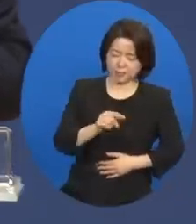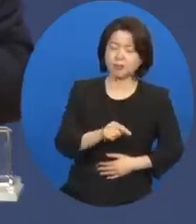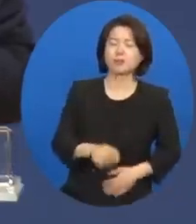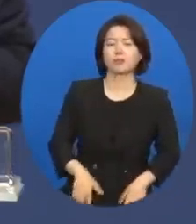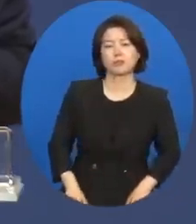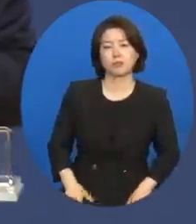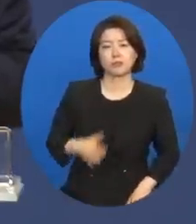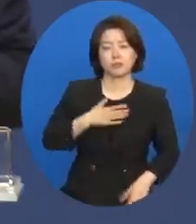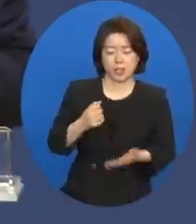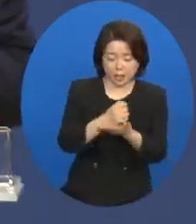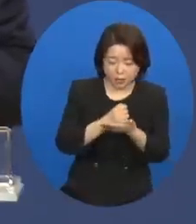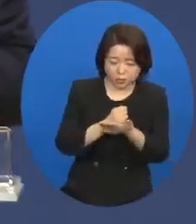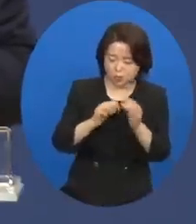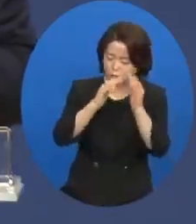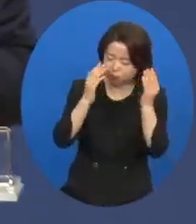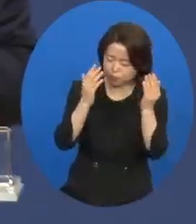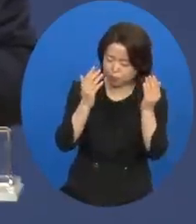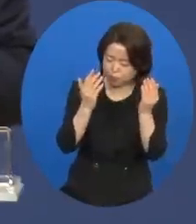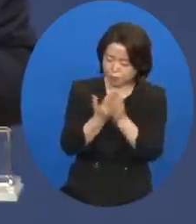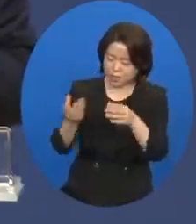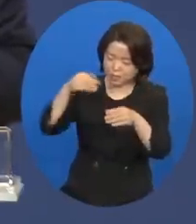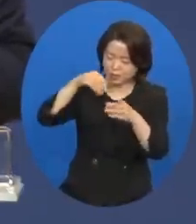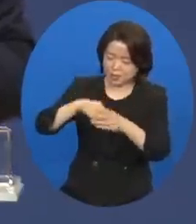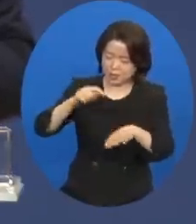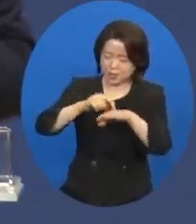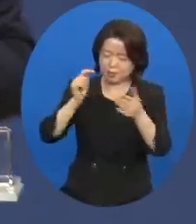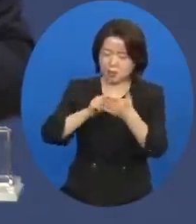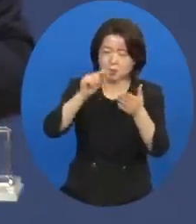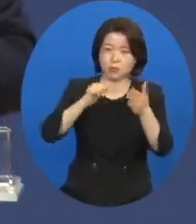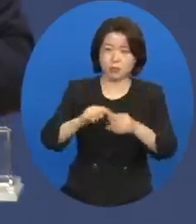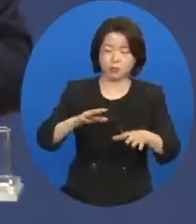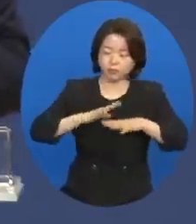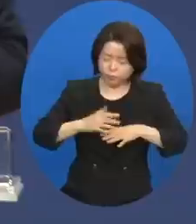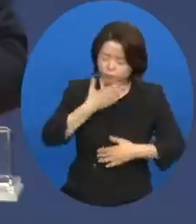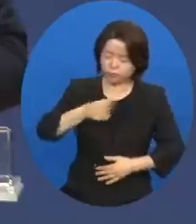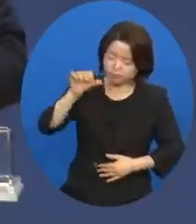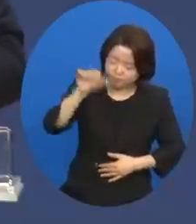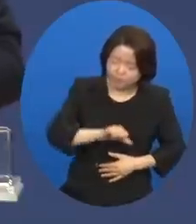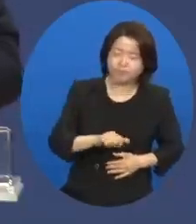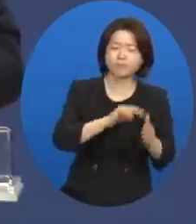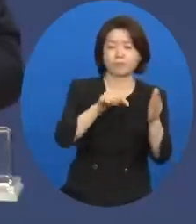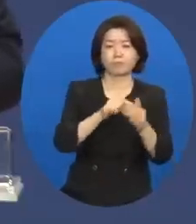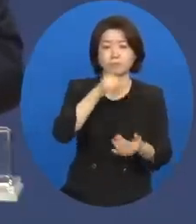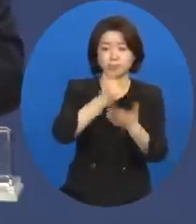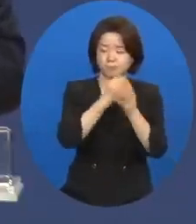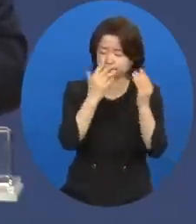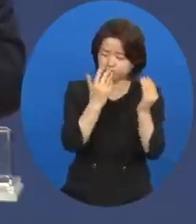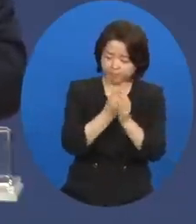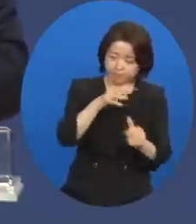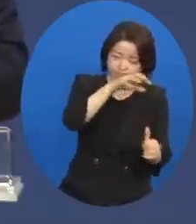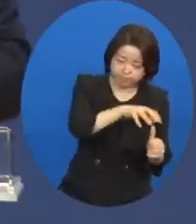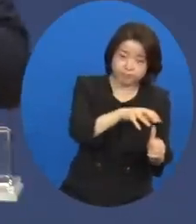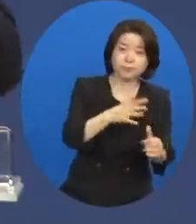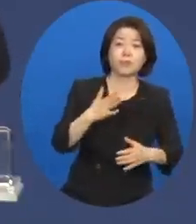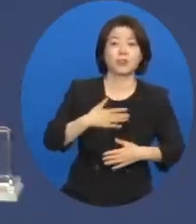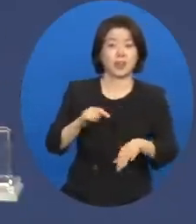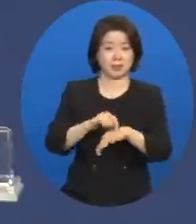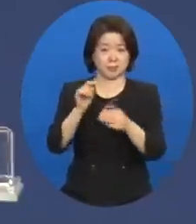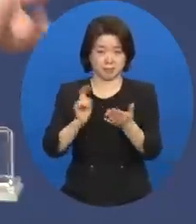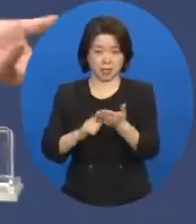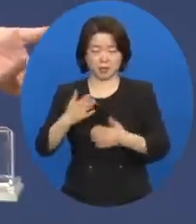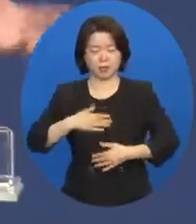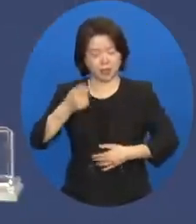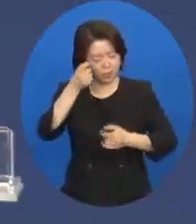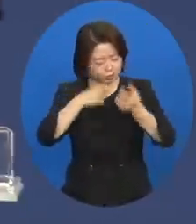나의 운명 전부가 담겨져 있는 마음의 무서운 저주에서, 죄에 완전히 사로잡혀 있는 내 마음과 내